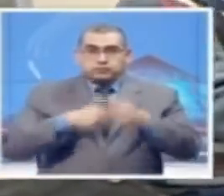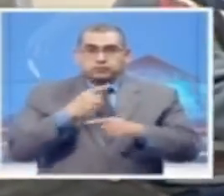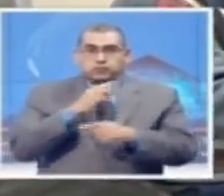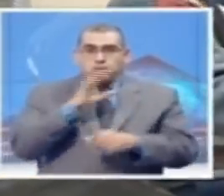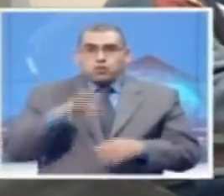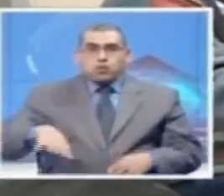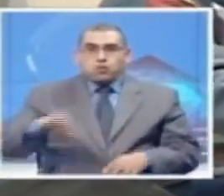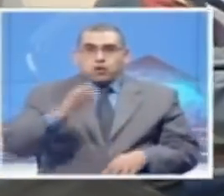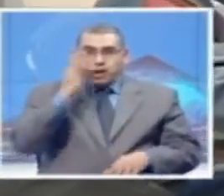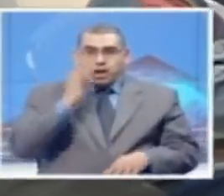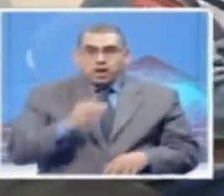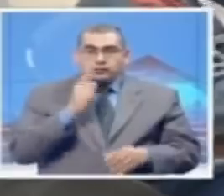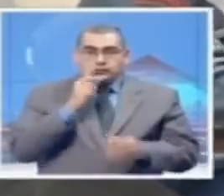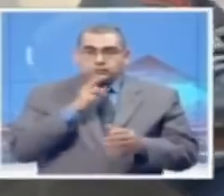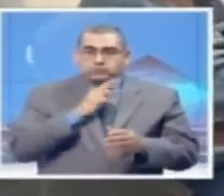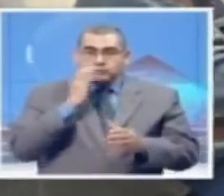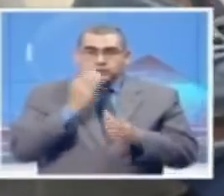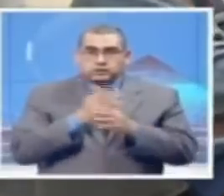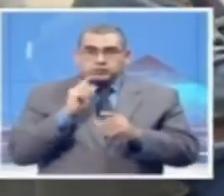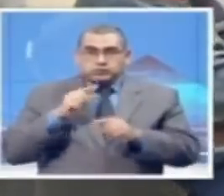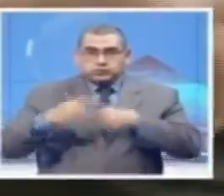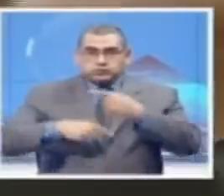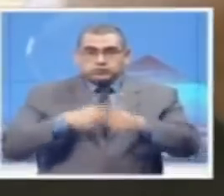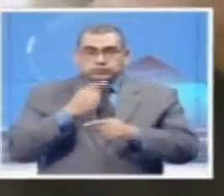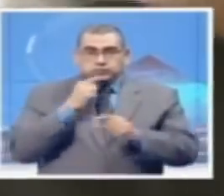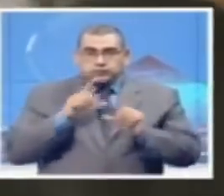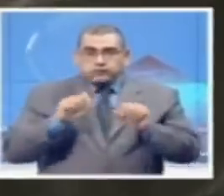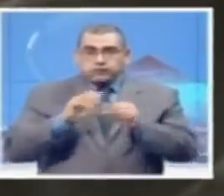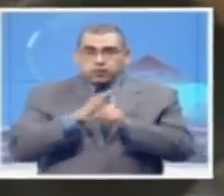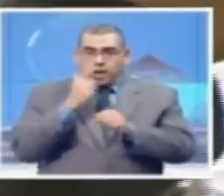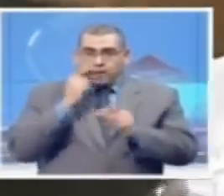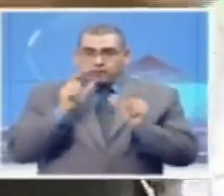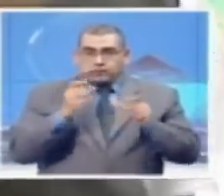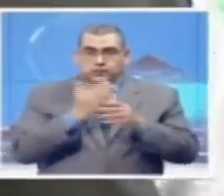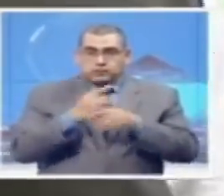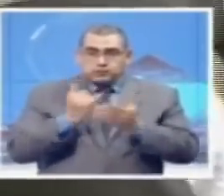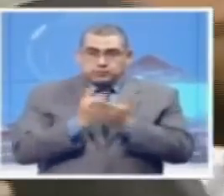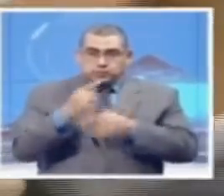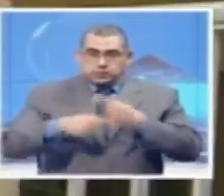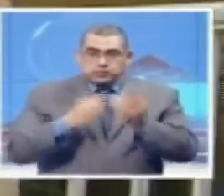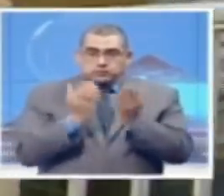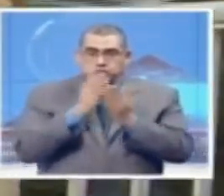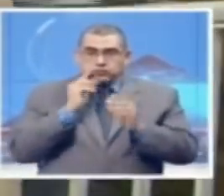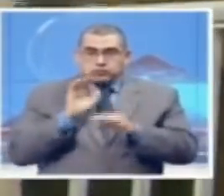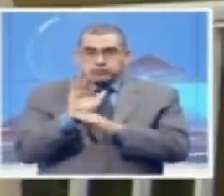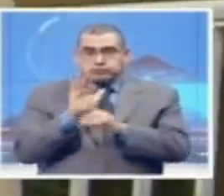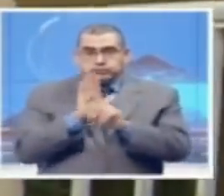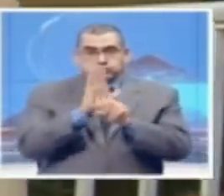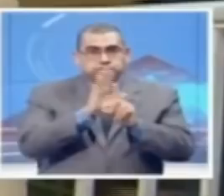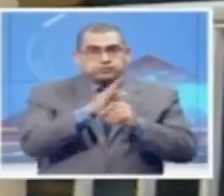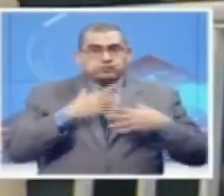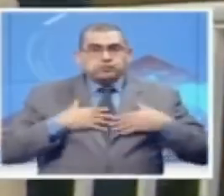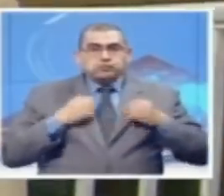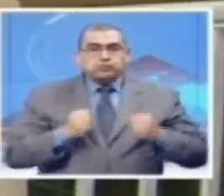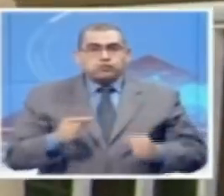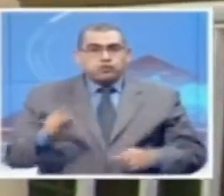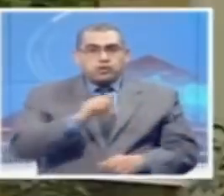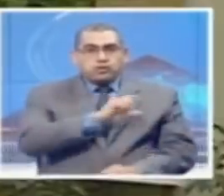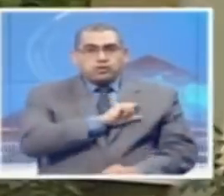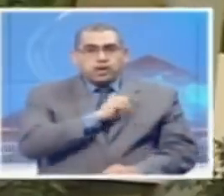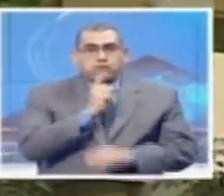الجميع الالتزام للعبور من هذه الجائحة واستمرار الدراسة في جو من الوقاية والسلامة